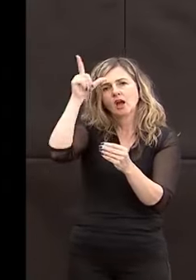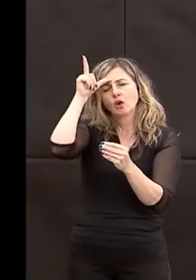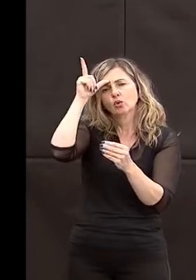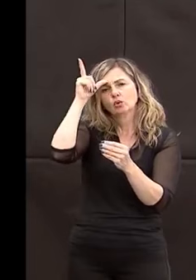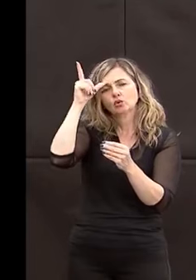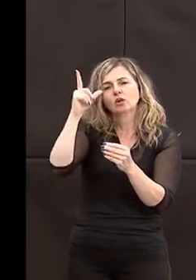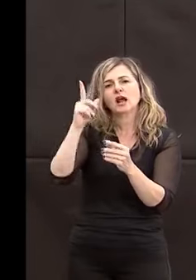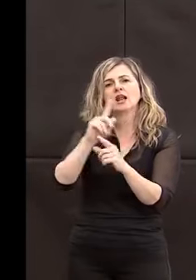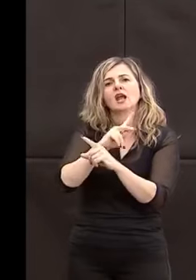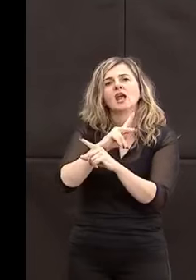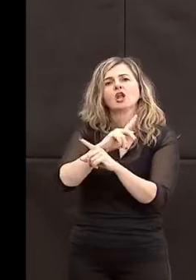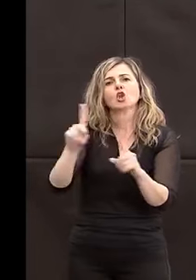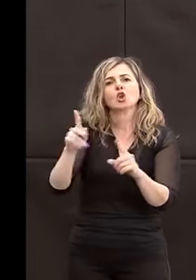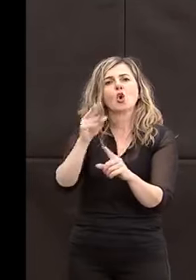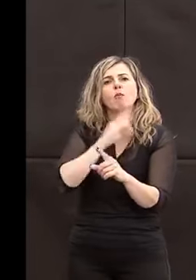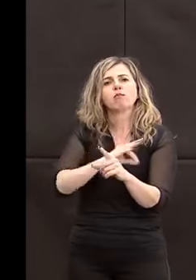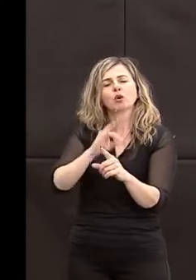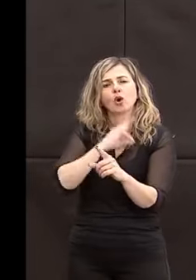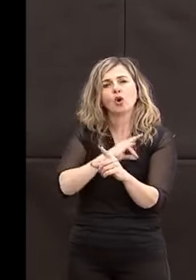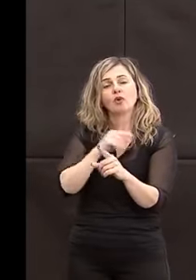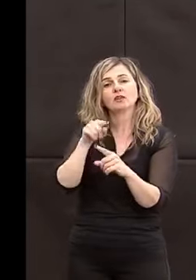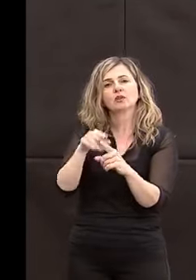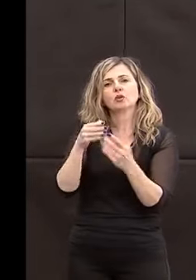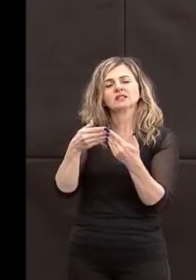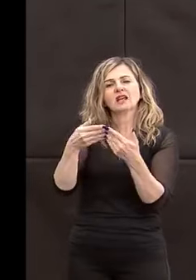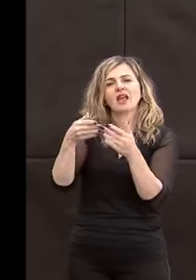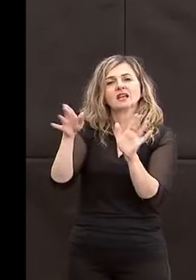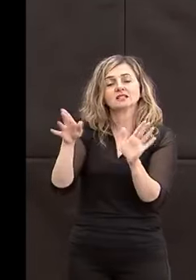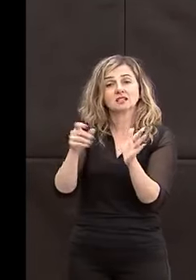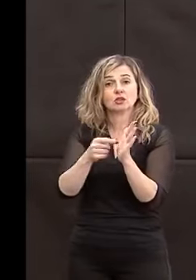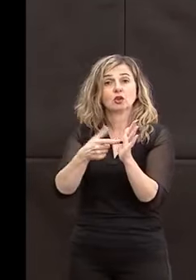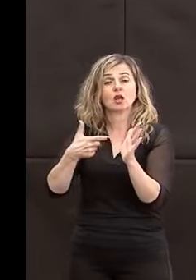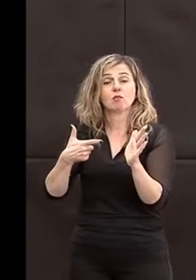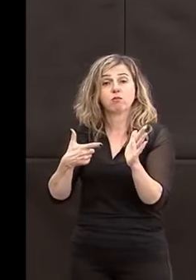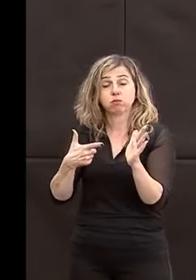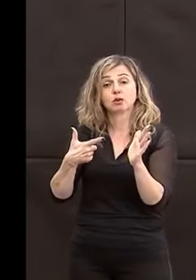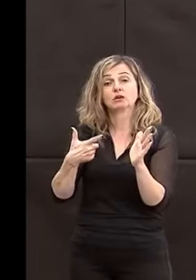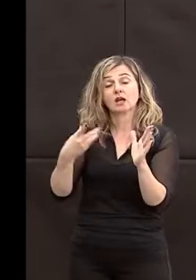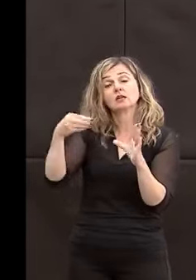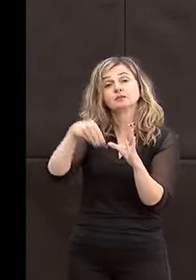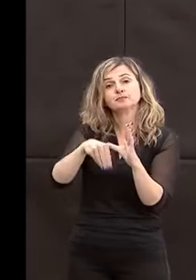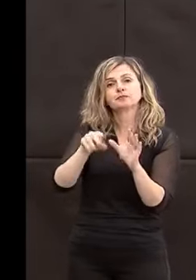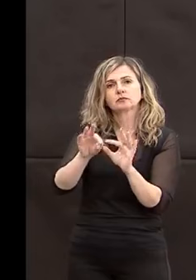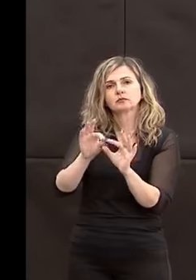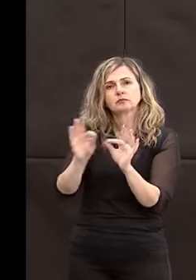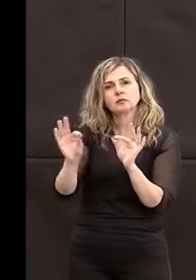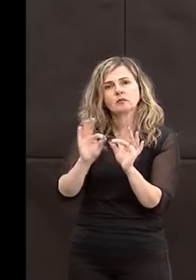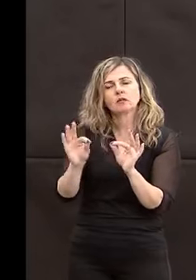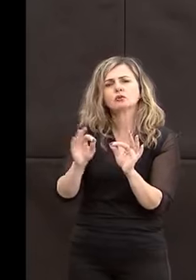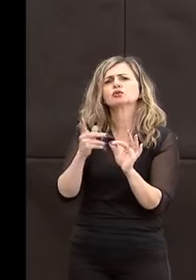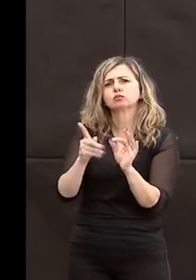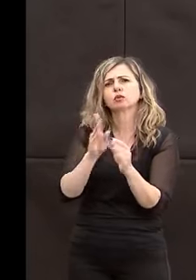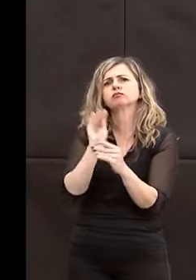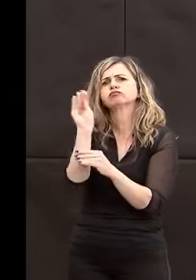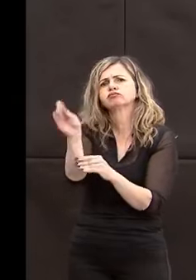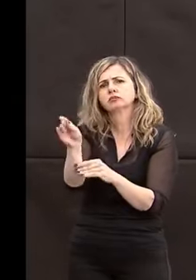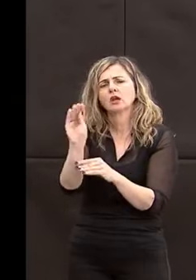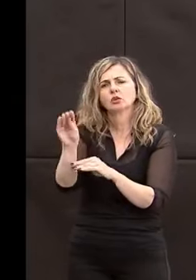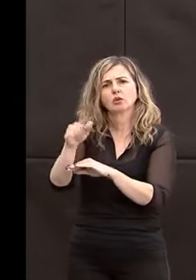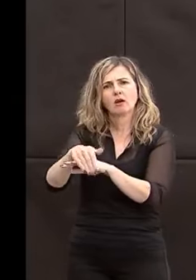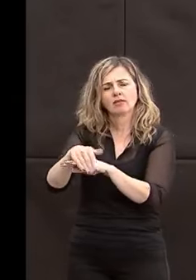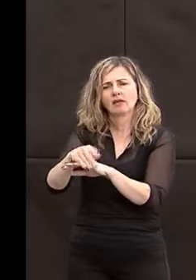profit questa è un'estensione importante perché farà sì che all'interno di queste misure potranno accedere anche tutte quelle